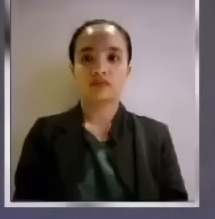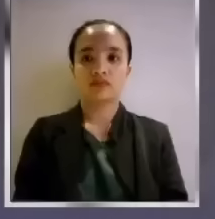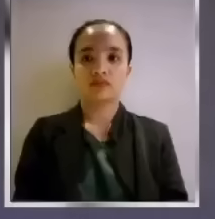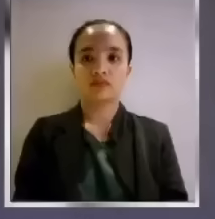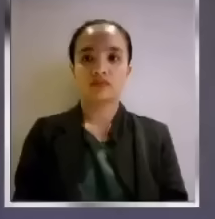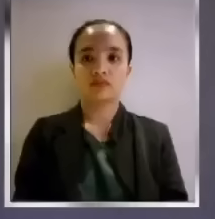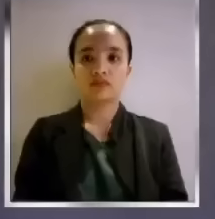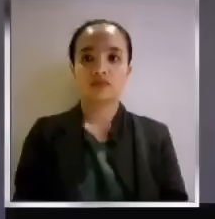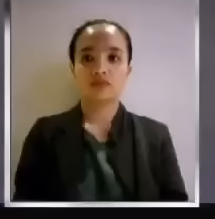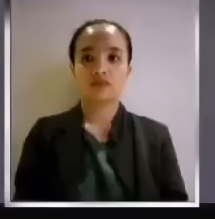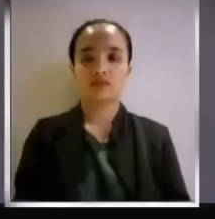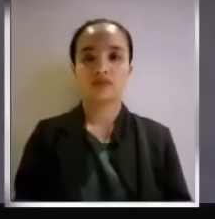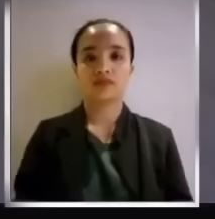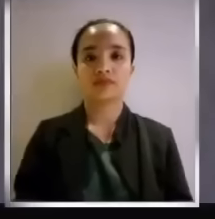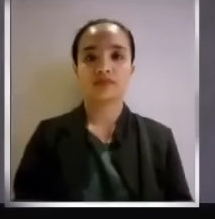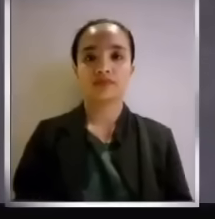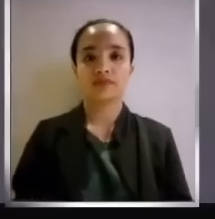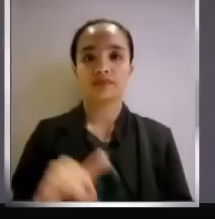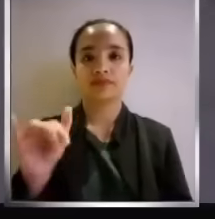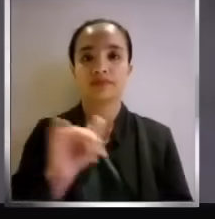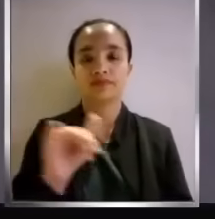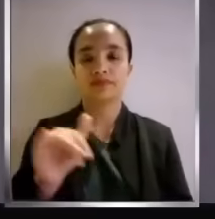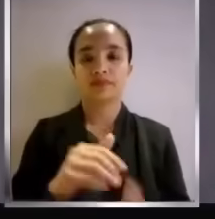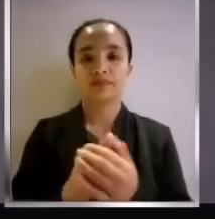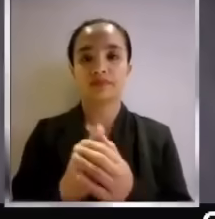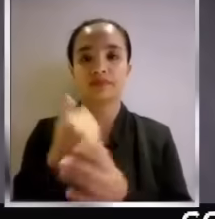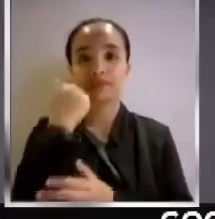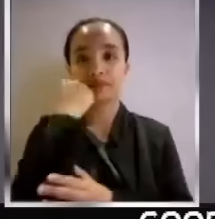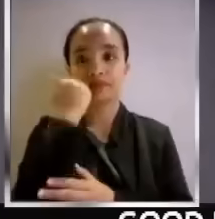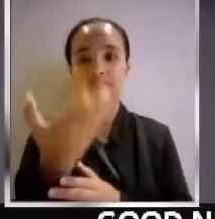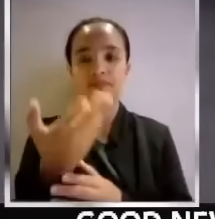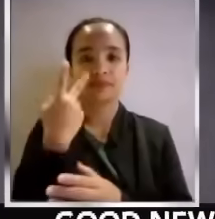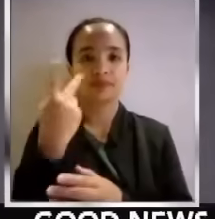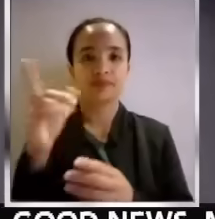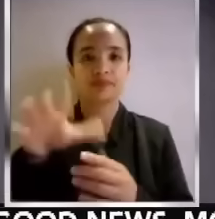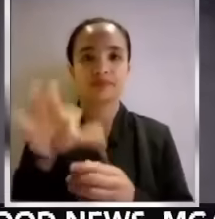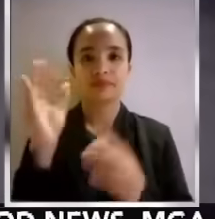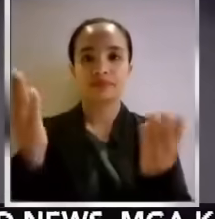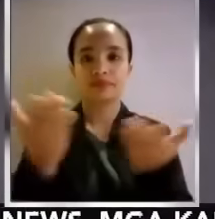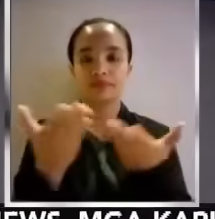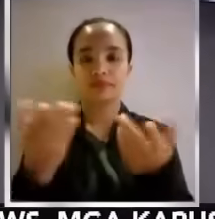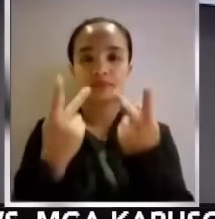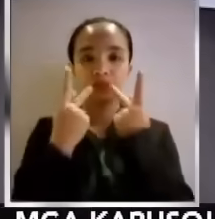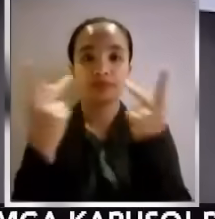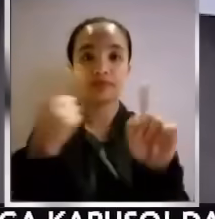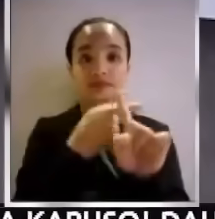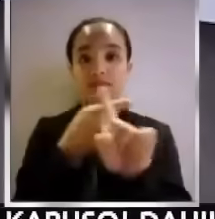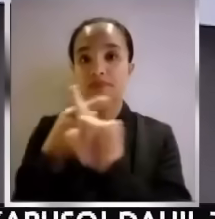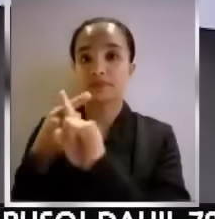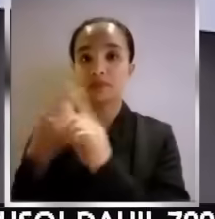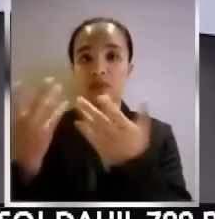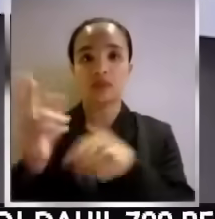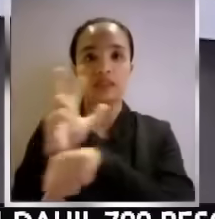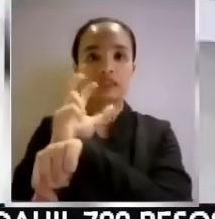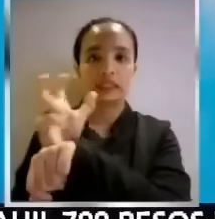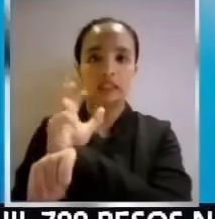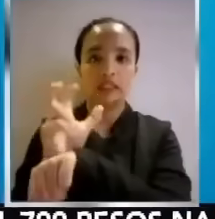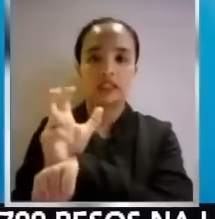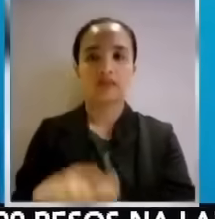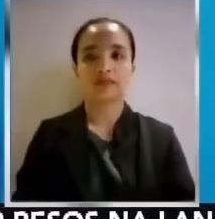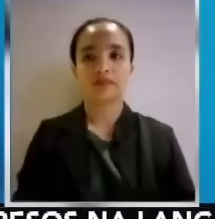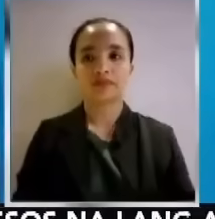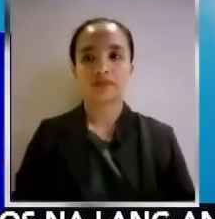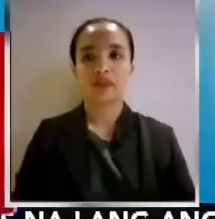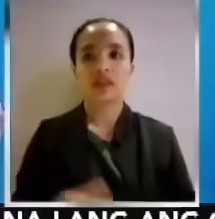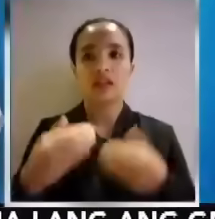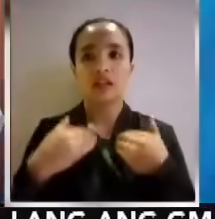patay pinagdiskitahan at sinalaula, natuklasan niya sa isang pampublikong sementeryo sa Nagas City. Isang nichoroon na